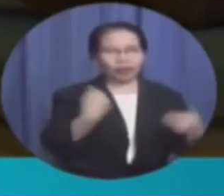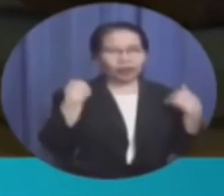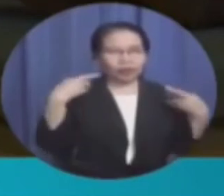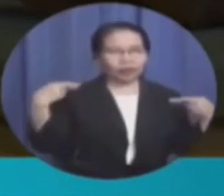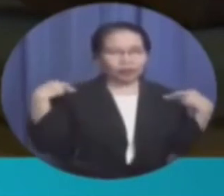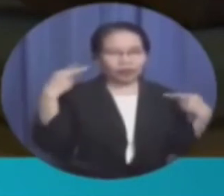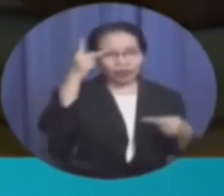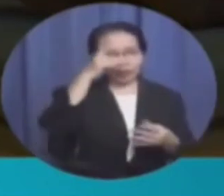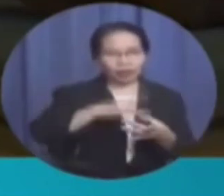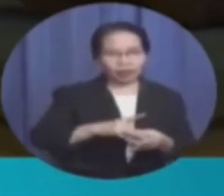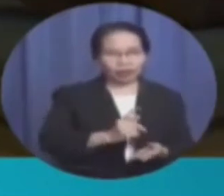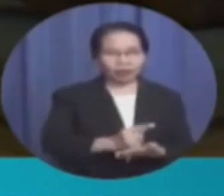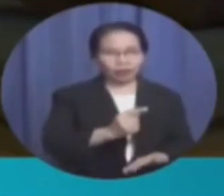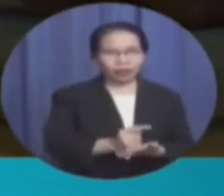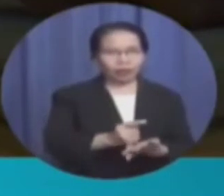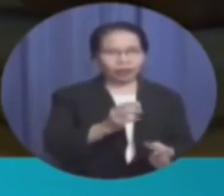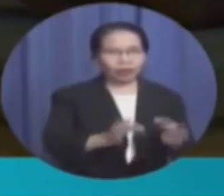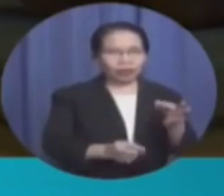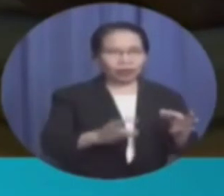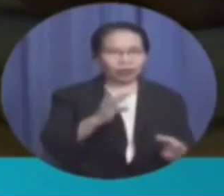pecado, kung tayo ay